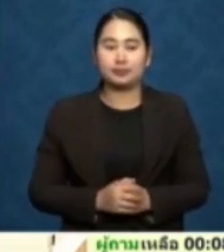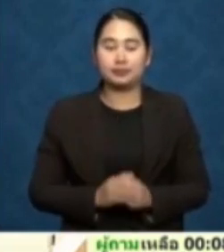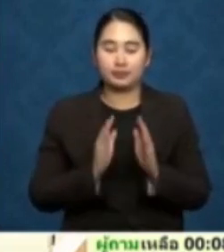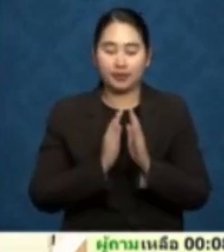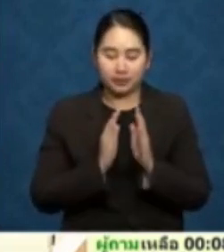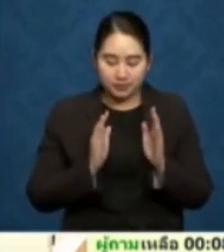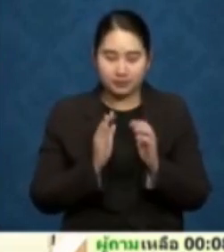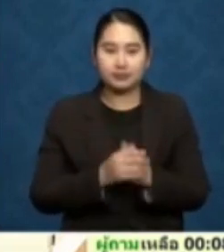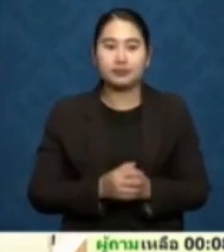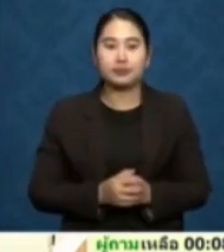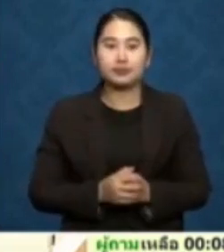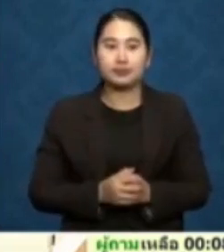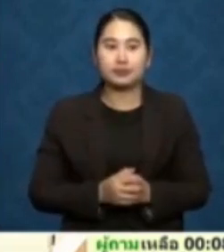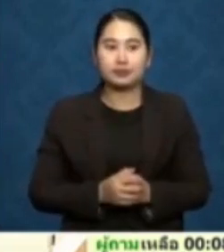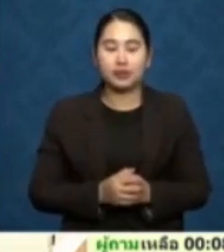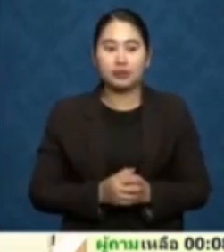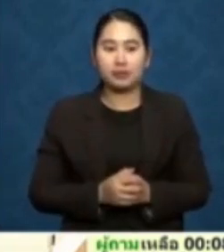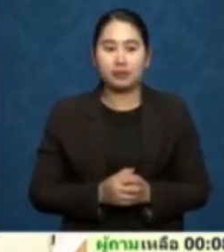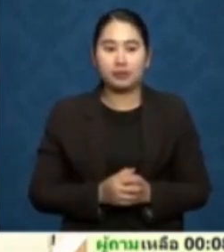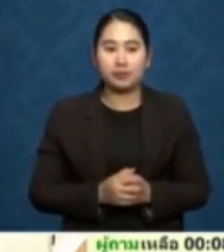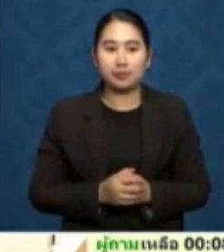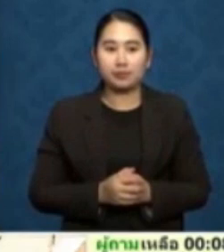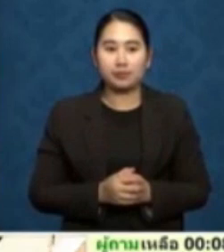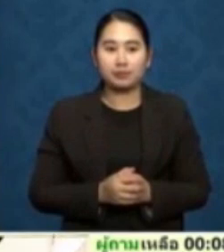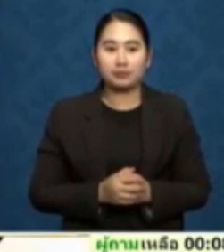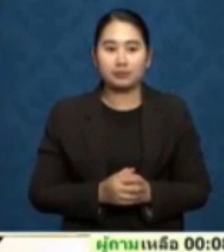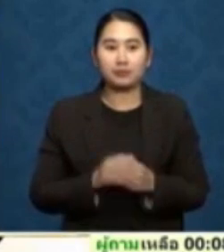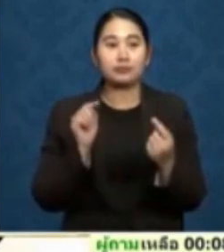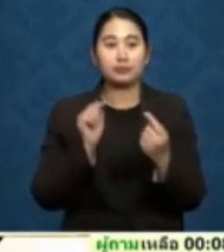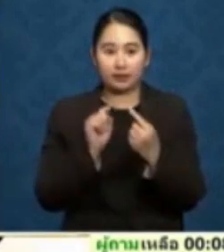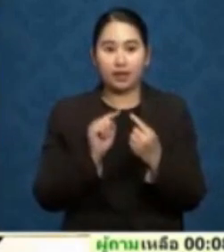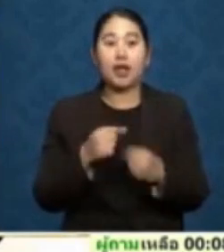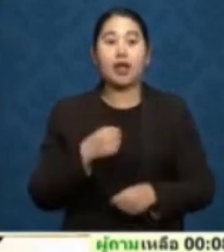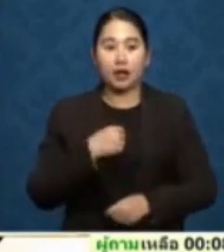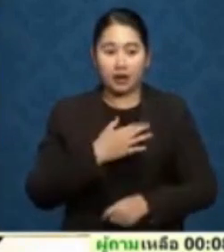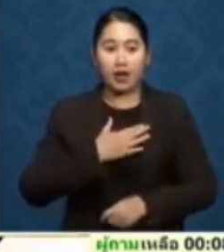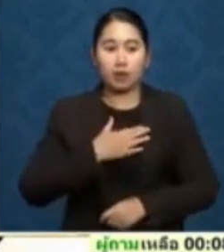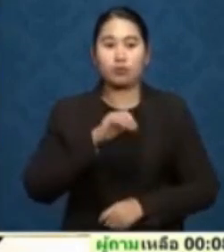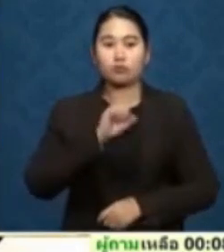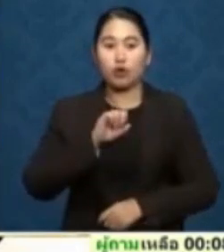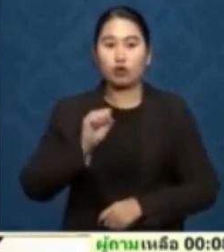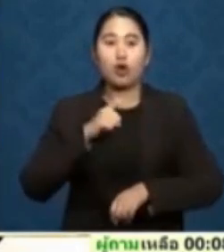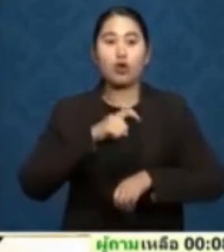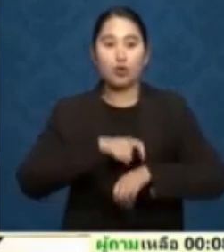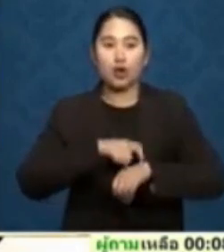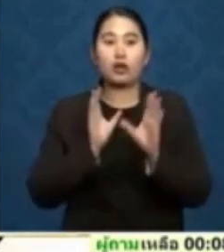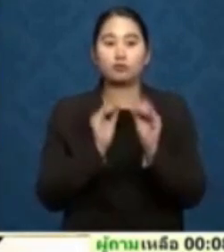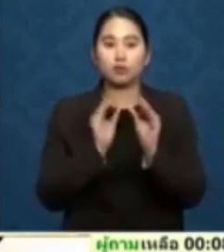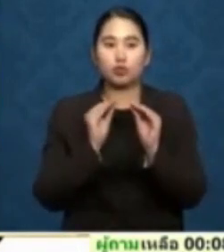านคือเพื่อในฐานะที่เราเป็นผู้แทนราษฎรนะครับก็ต้องใช้เวลาของสภาเนี่ยให้เกิดประโยชน์สูง